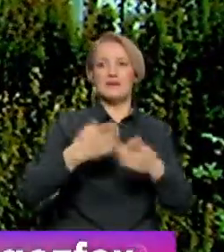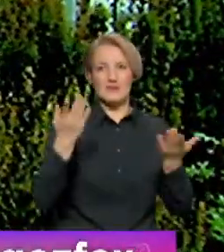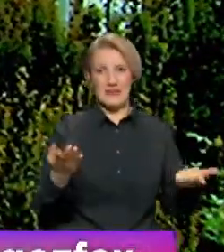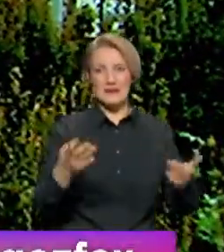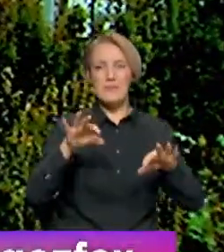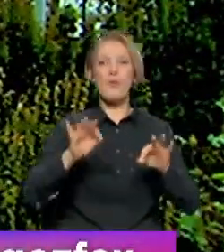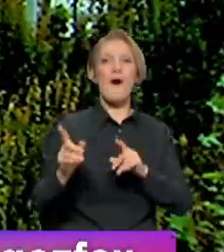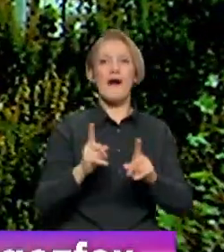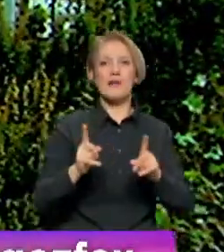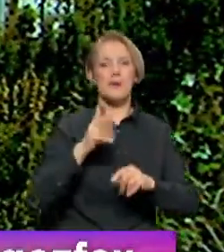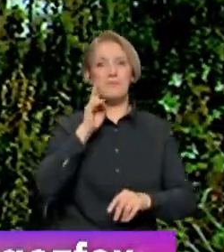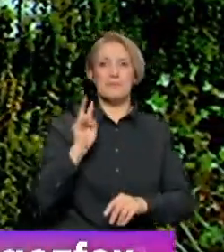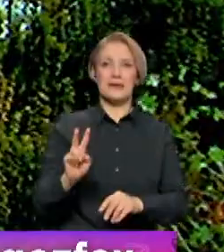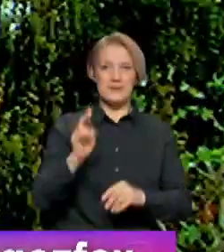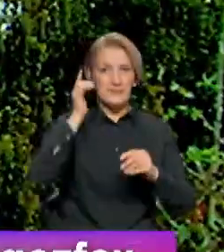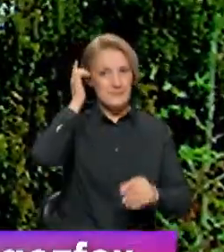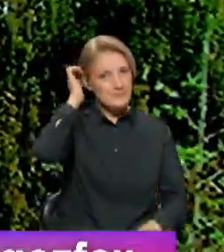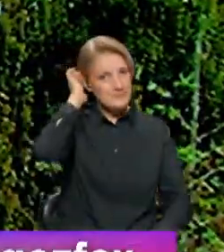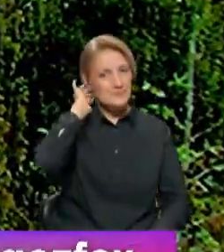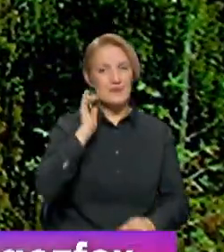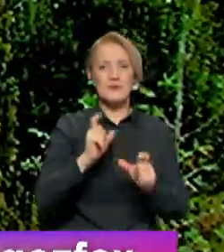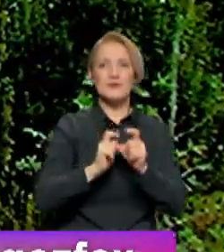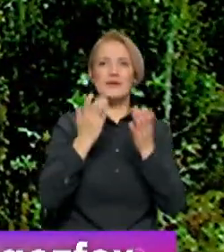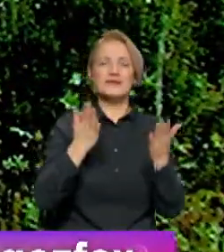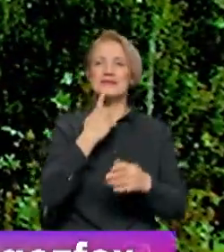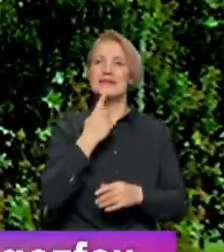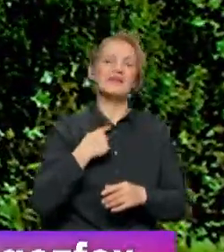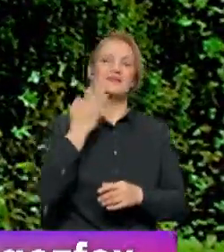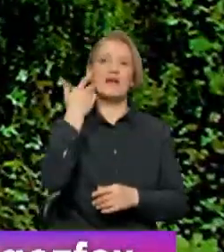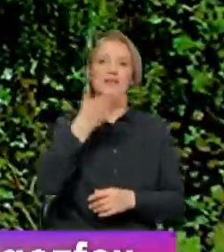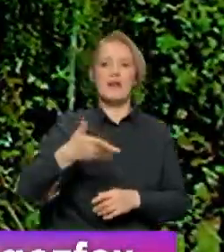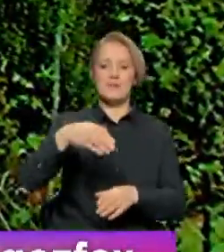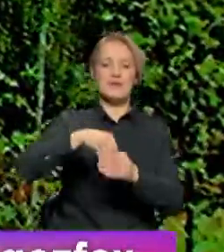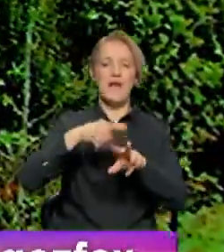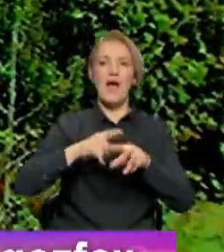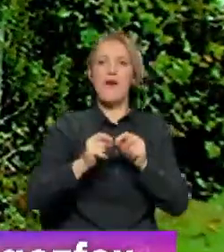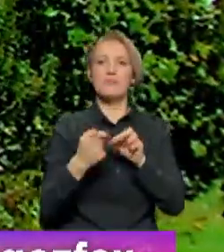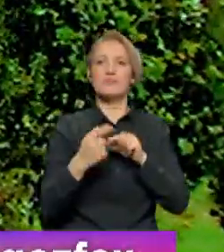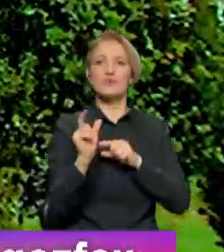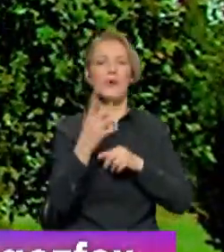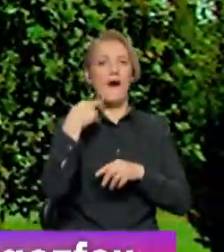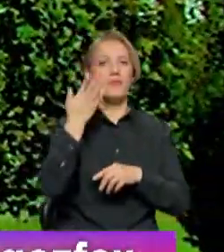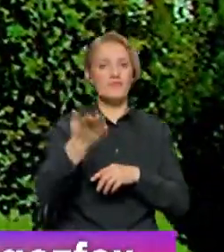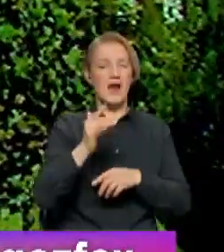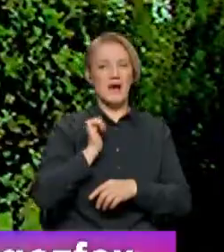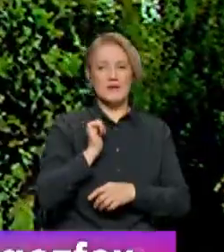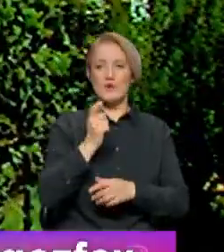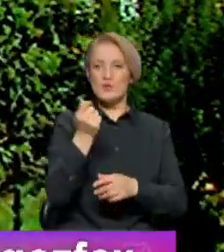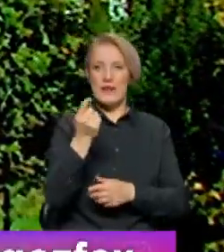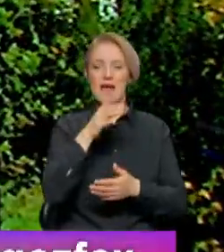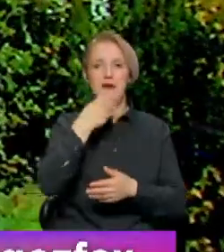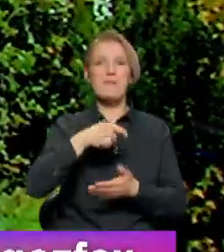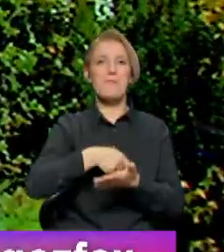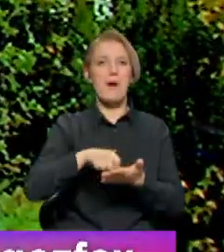bu arada bakayım yine günaydın diyen izleyicilerimiz arasında Ebru Hanım var asgari ücretle ve emekli